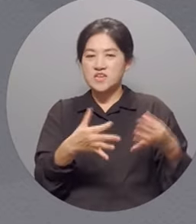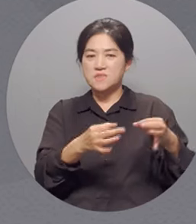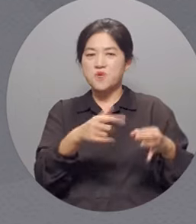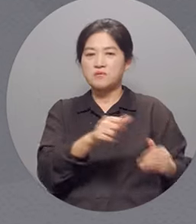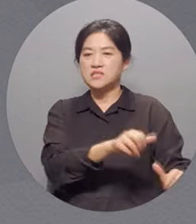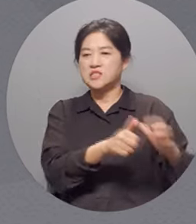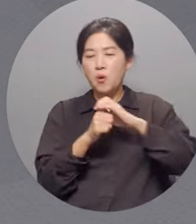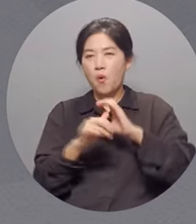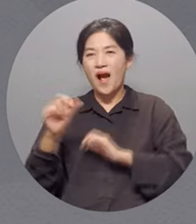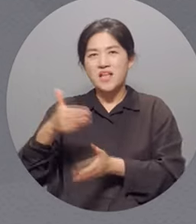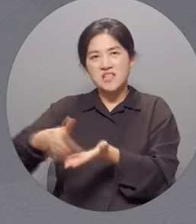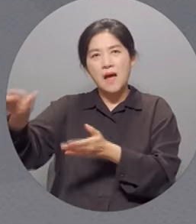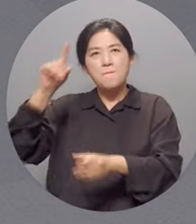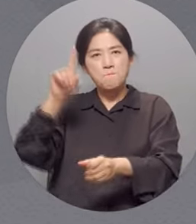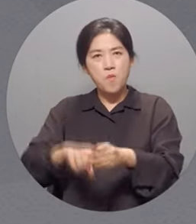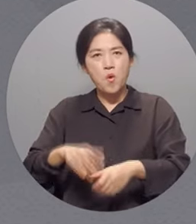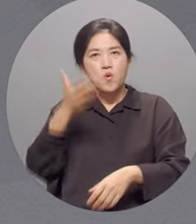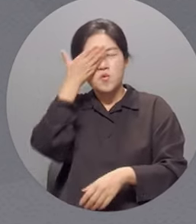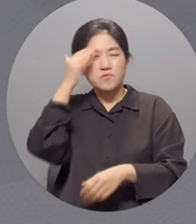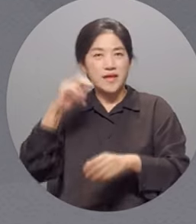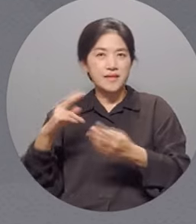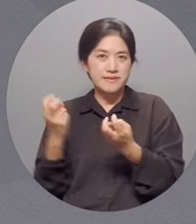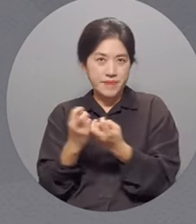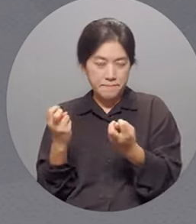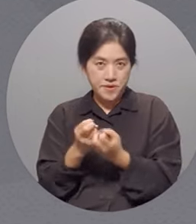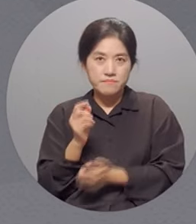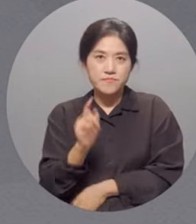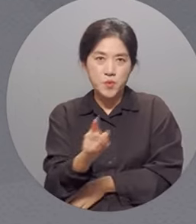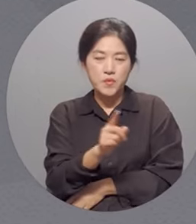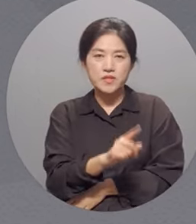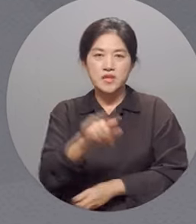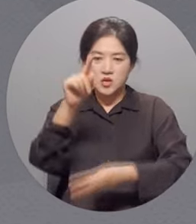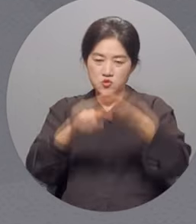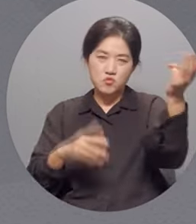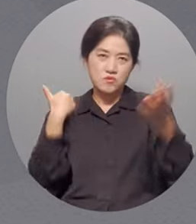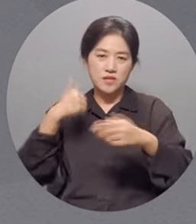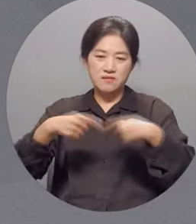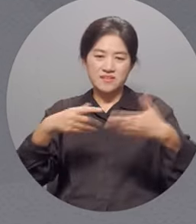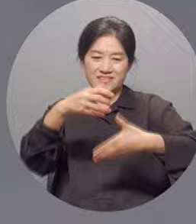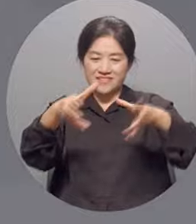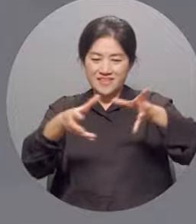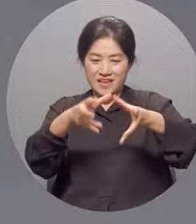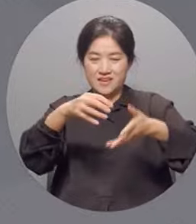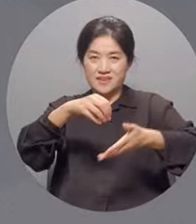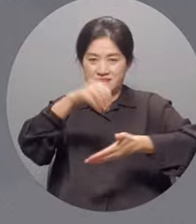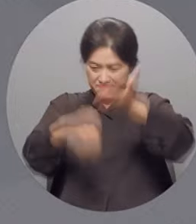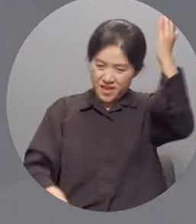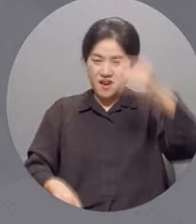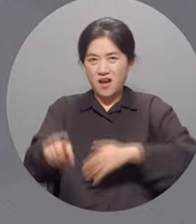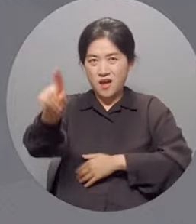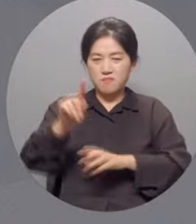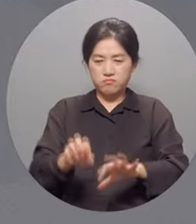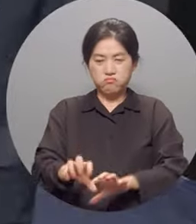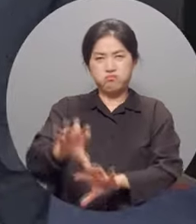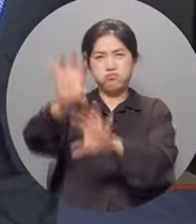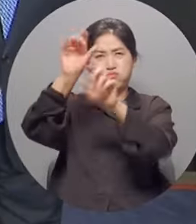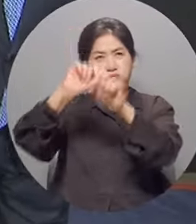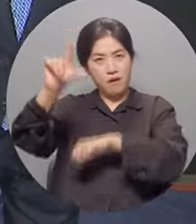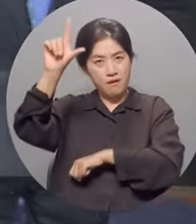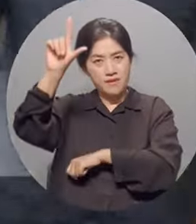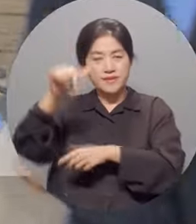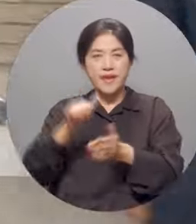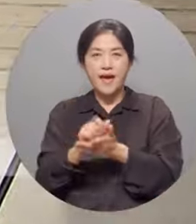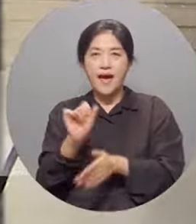밀어내려는 용산의 계략이라며 윤석열 대통령의 탈당을 요구하는 글들이 압도적으로 많았습니다. 한